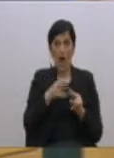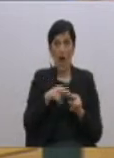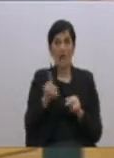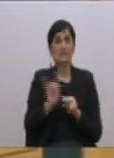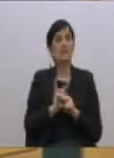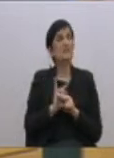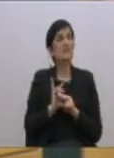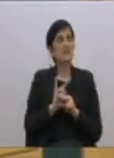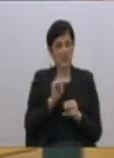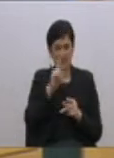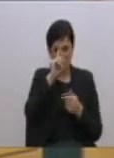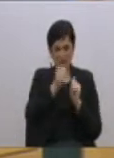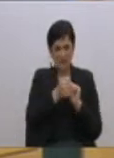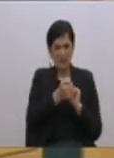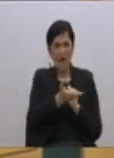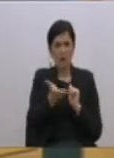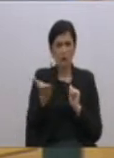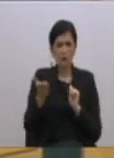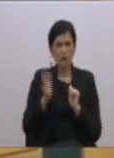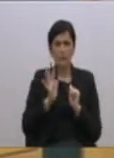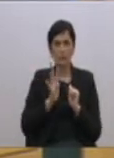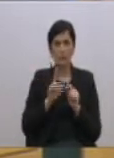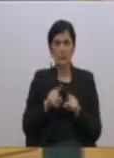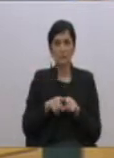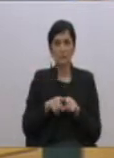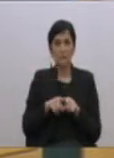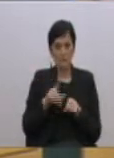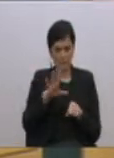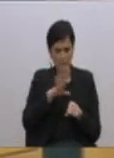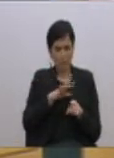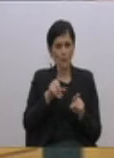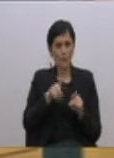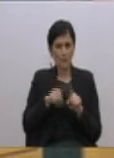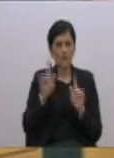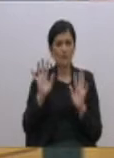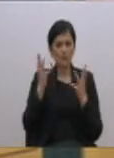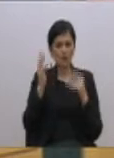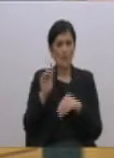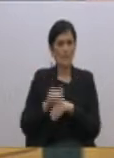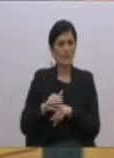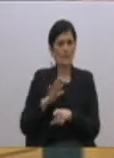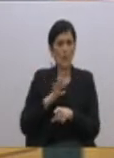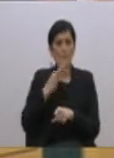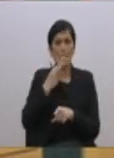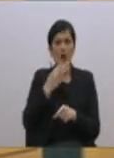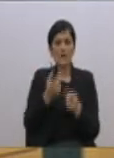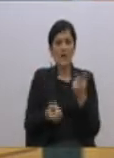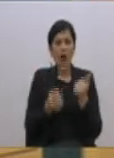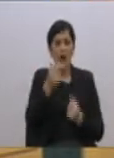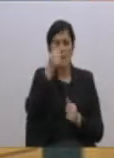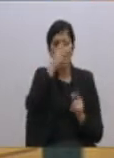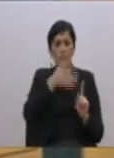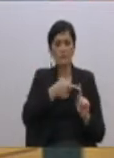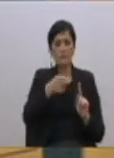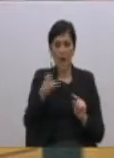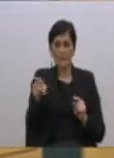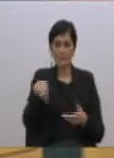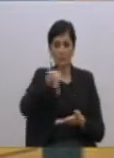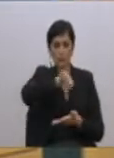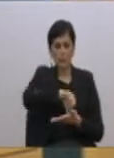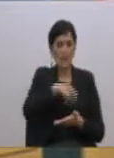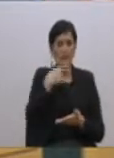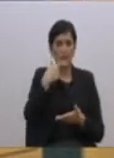არისო, გახსოვთ ხო ალბათ არაერთ თქვენს? იყო ასეთი შემთხვევები, მაგრამ მე აღმოჩნდება ხოლმე რამდენიმე თვეში, რომ ეს ადამიანი მე გამოვაისრო